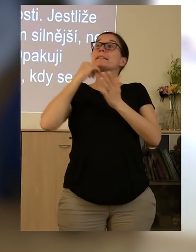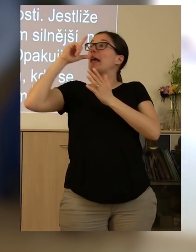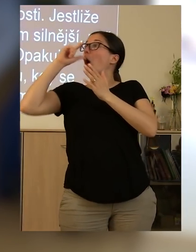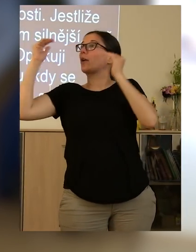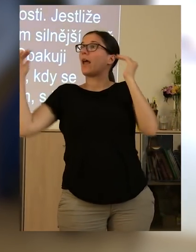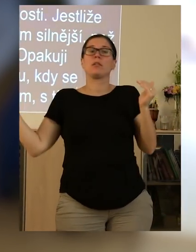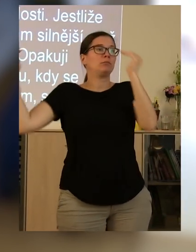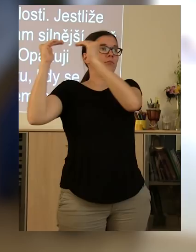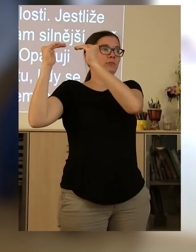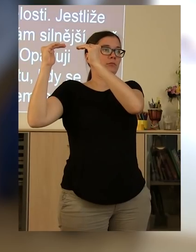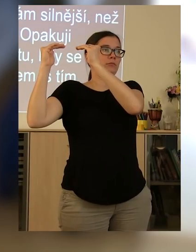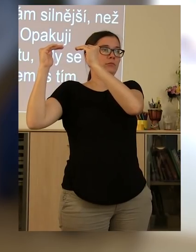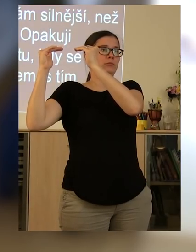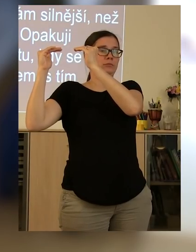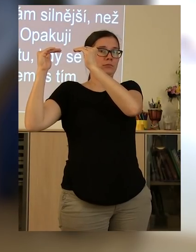Pro mě příklad,